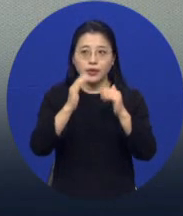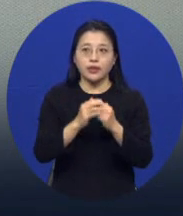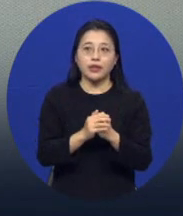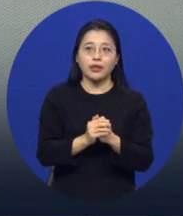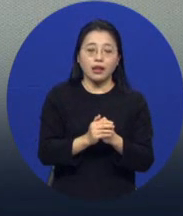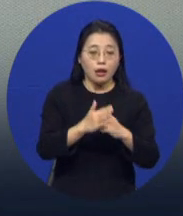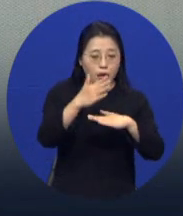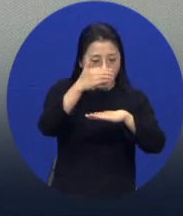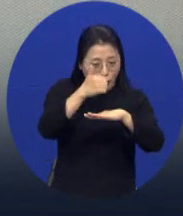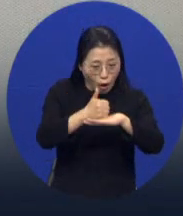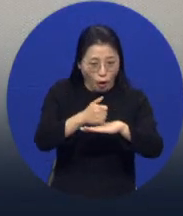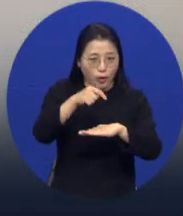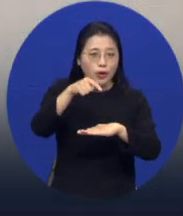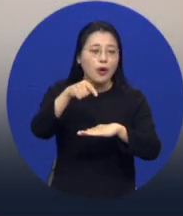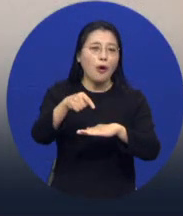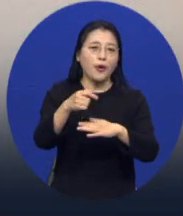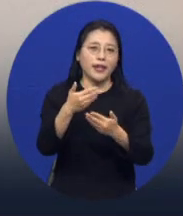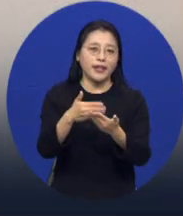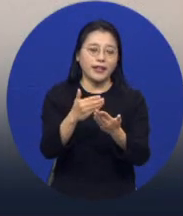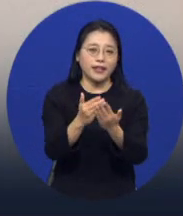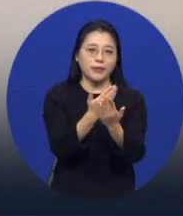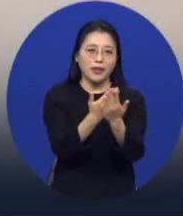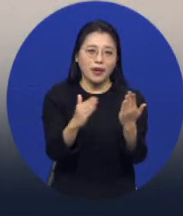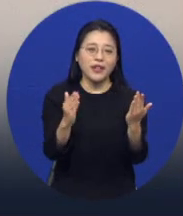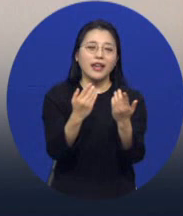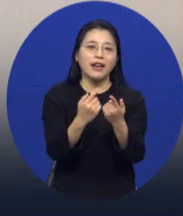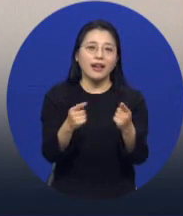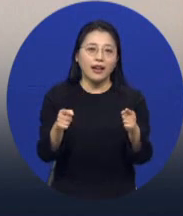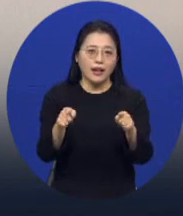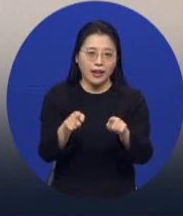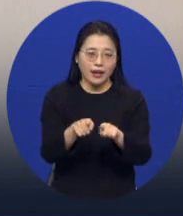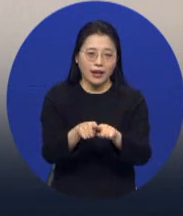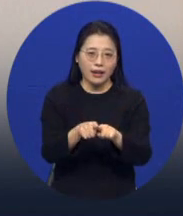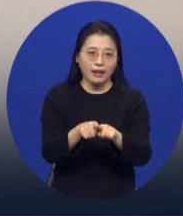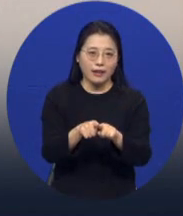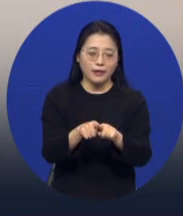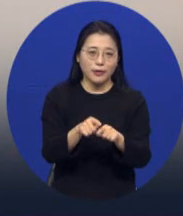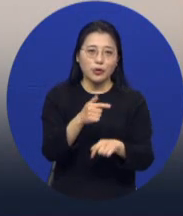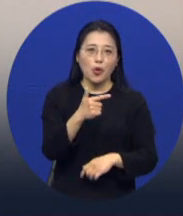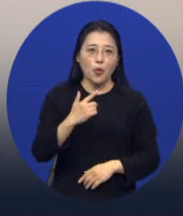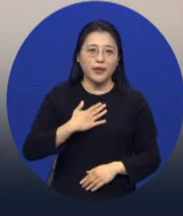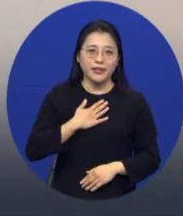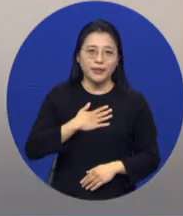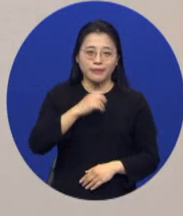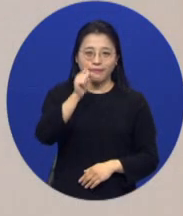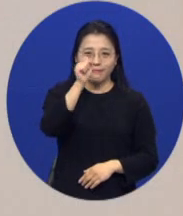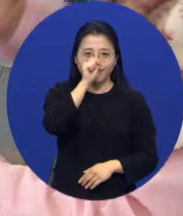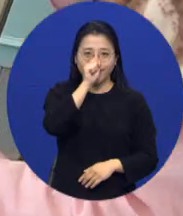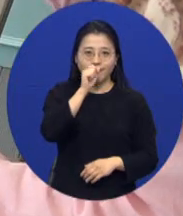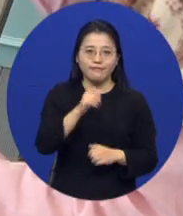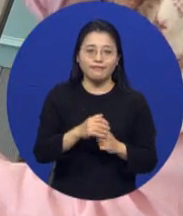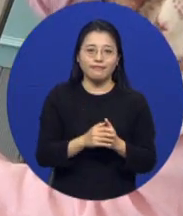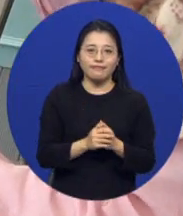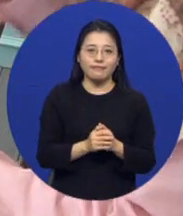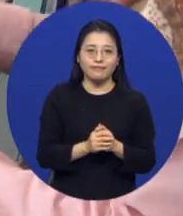그러한게 여겨온게 참 이래 걸려가지고 기분이 좋지요